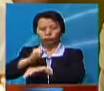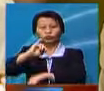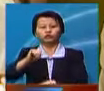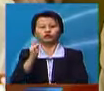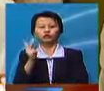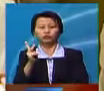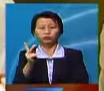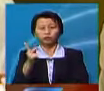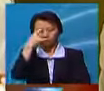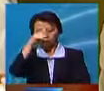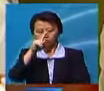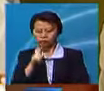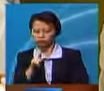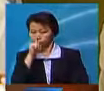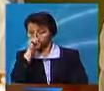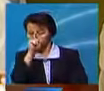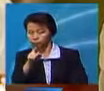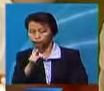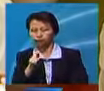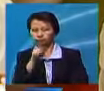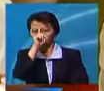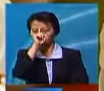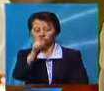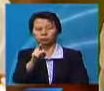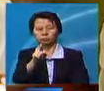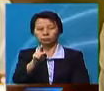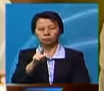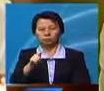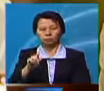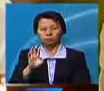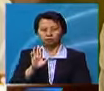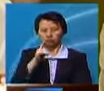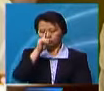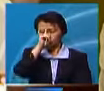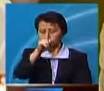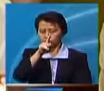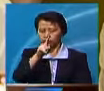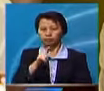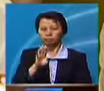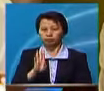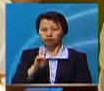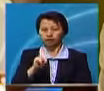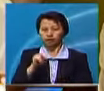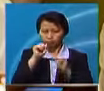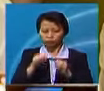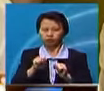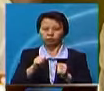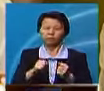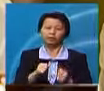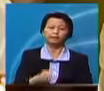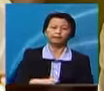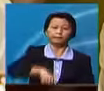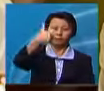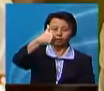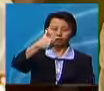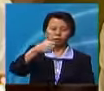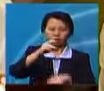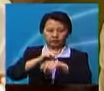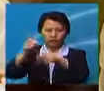untuk memastikan Barisan Nasional akan kekalkan kerusi di